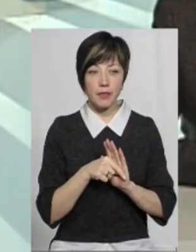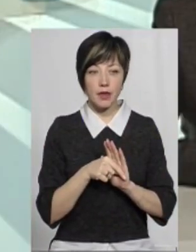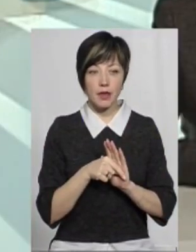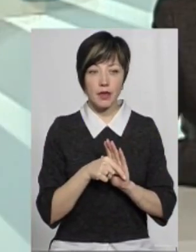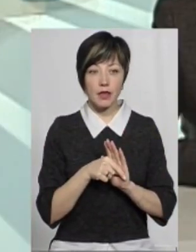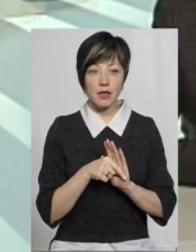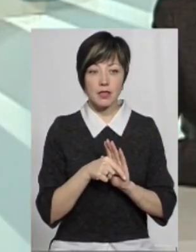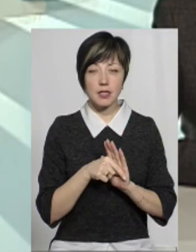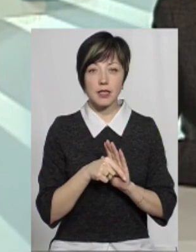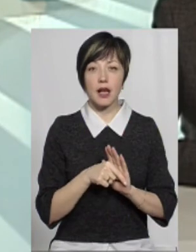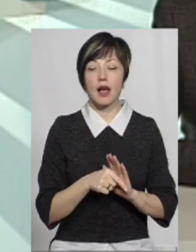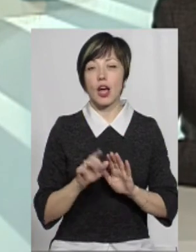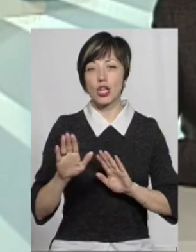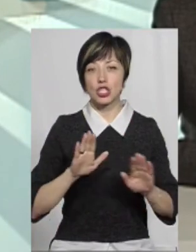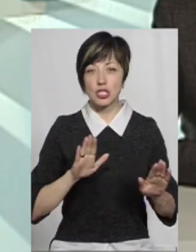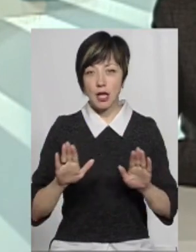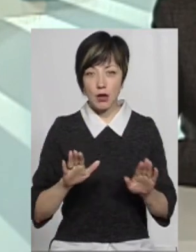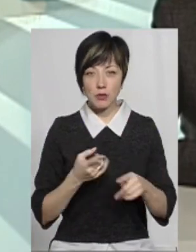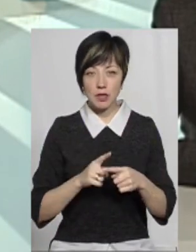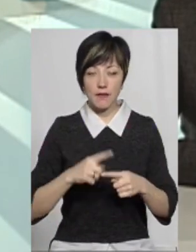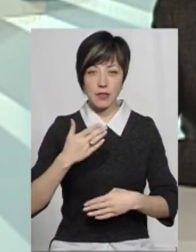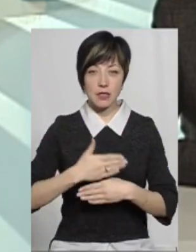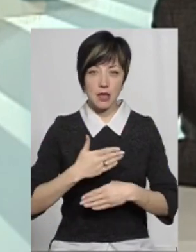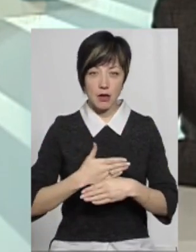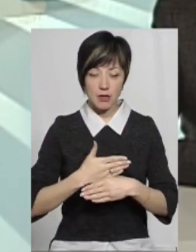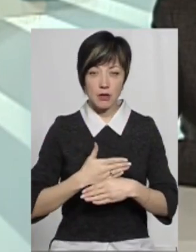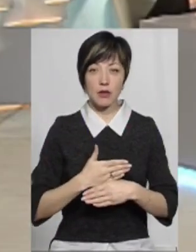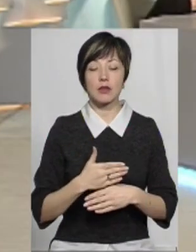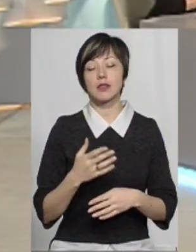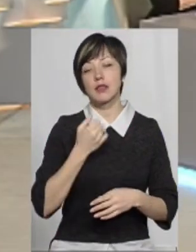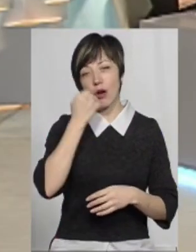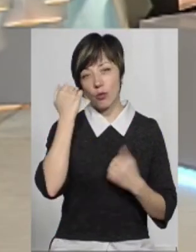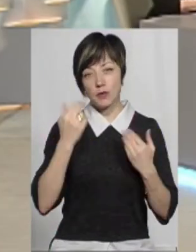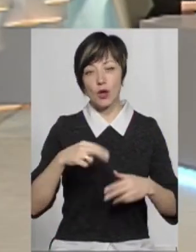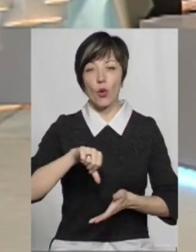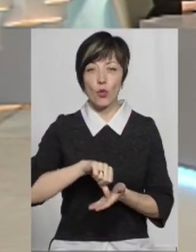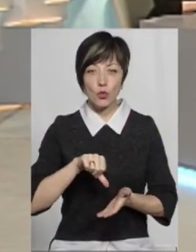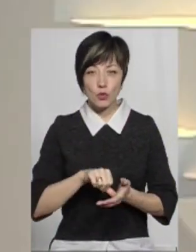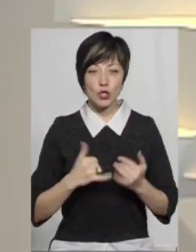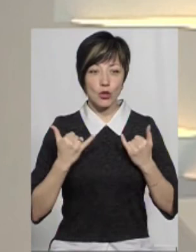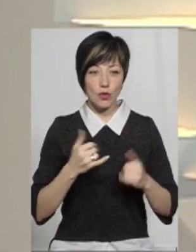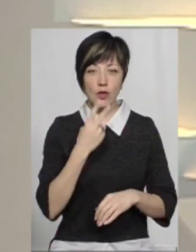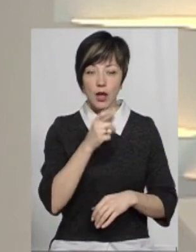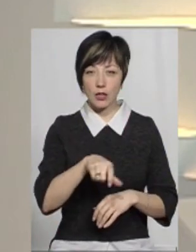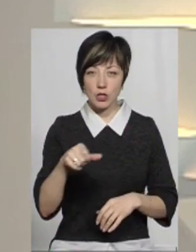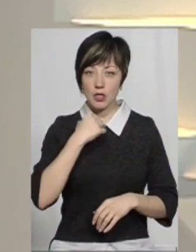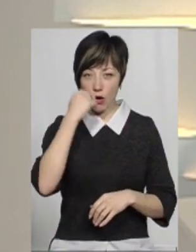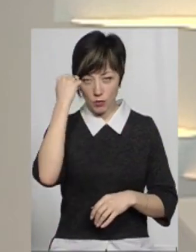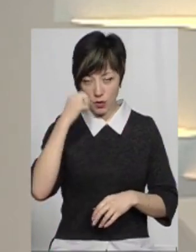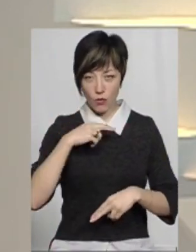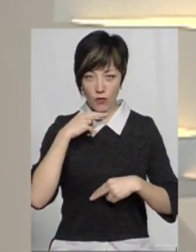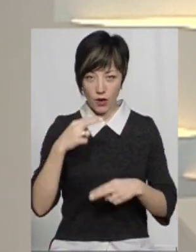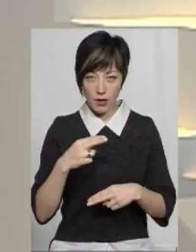гештальт-терапевтом Сергієм Аніськовим та режисером цієї вистави Анатолієм Пундиком. Ще раз дякую вам за участь. Шановні глядачі, дякую всім за